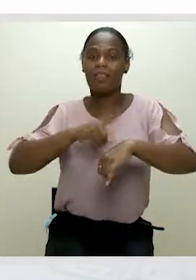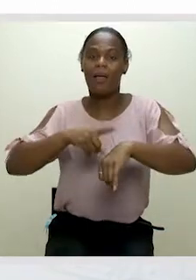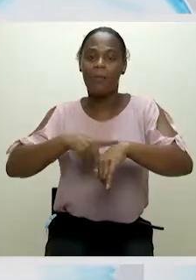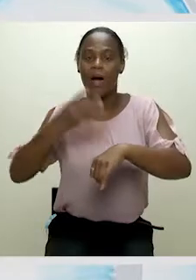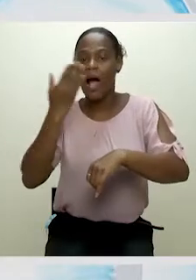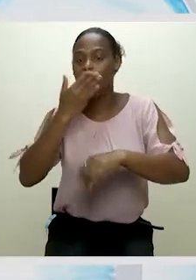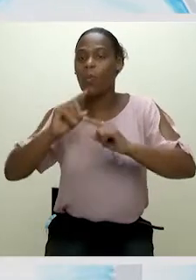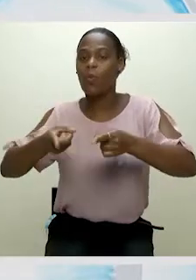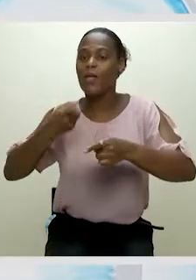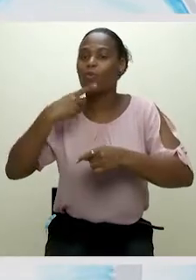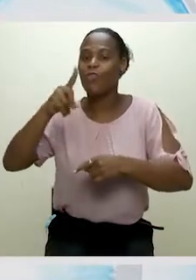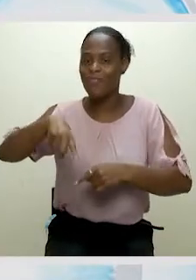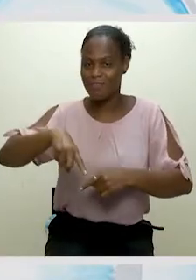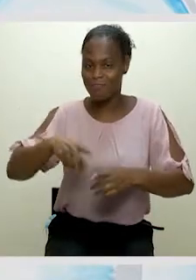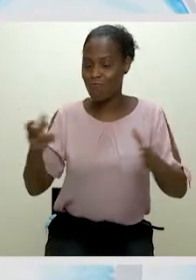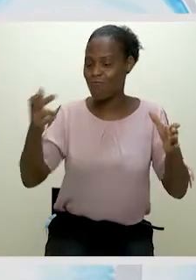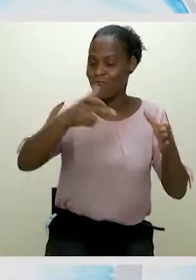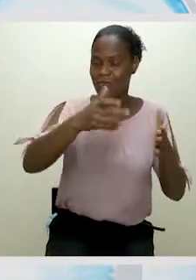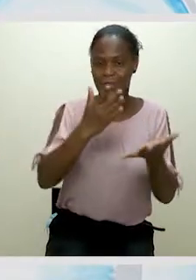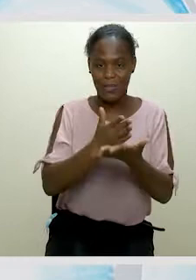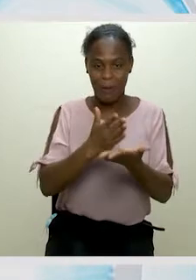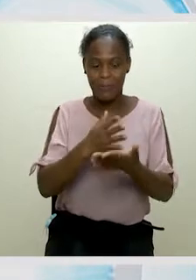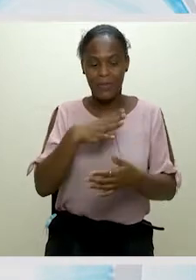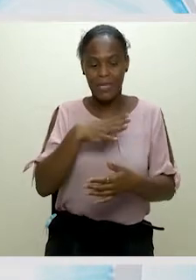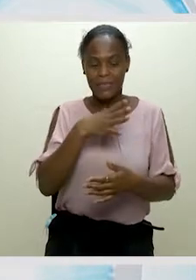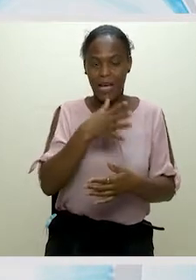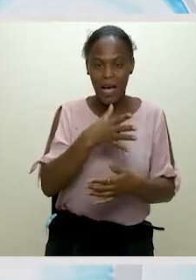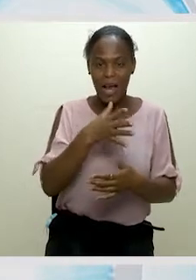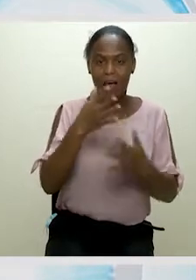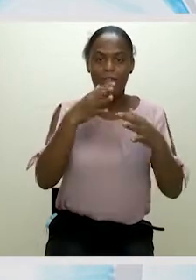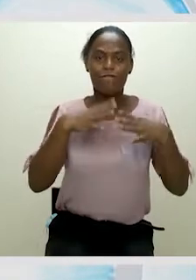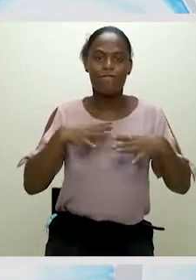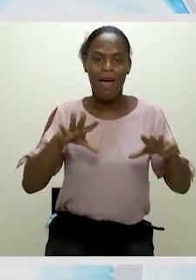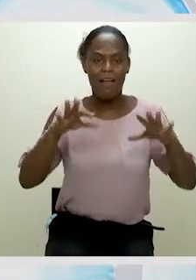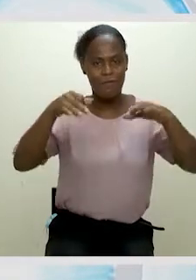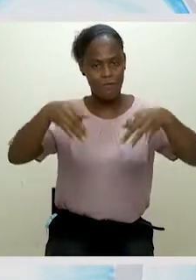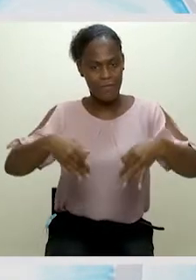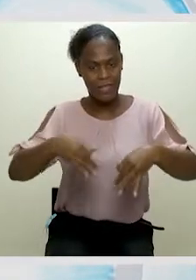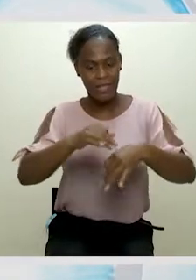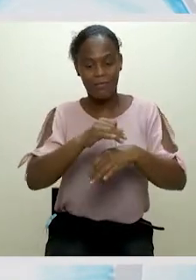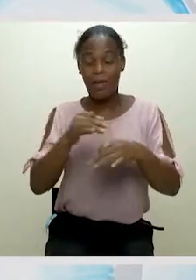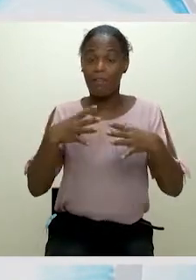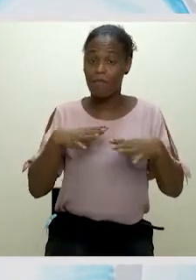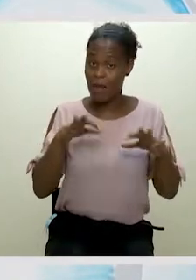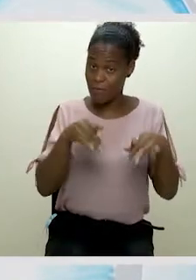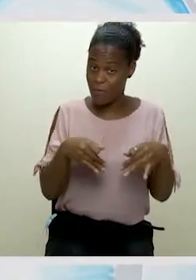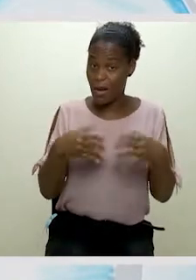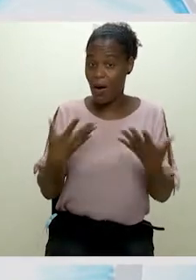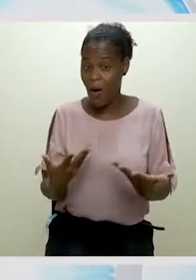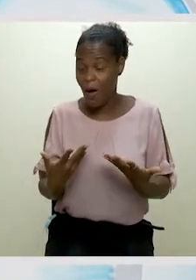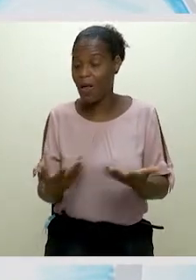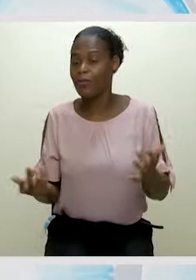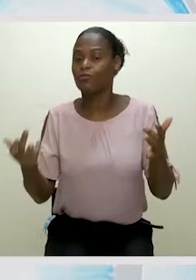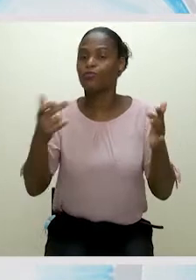l'école. C'est-à-dire que les vacances, c'est fini. Acabaram-se as férias e agora vamos voltar